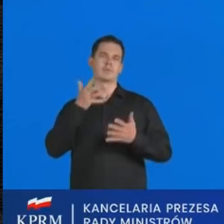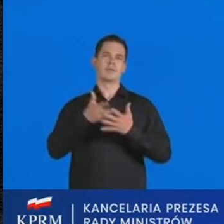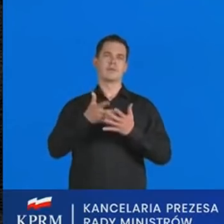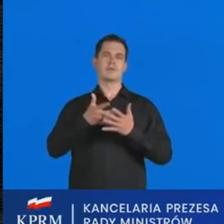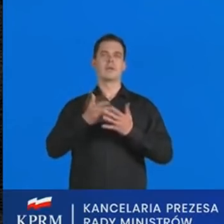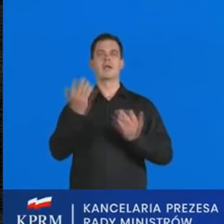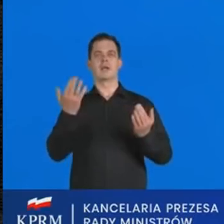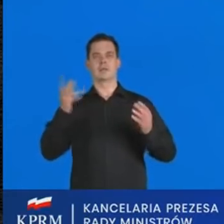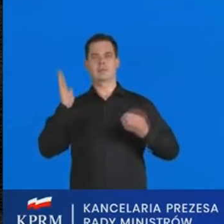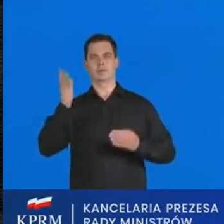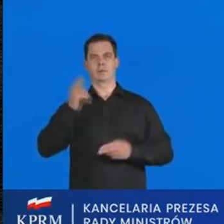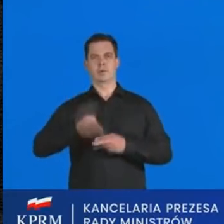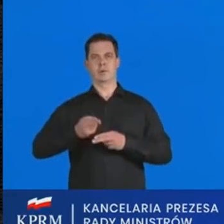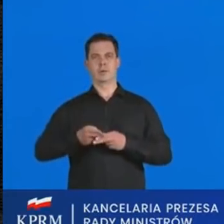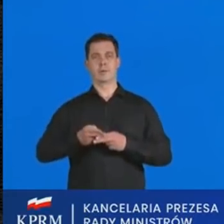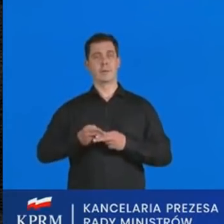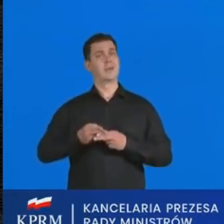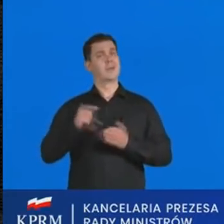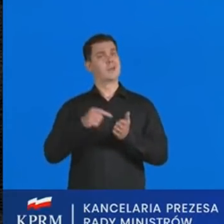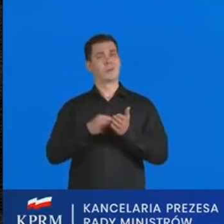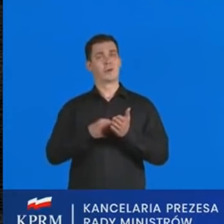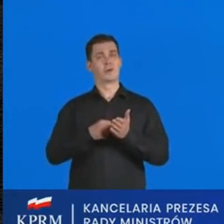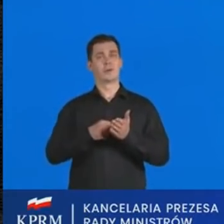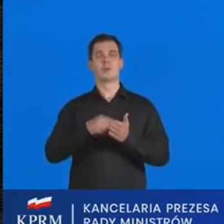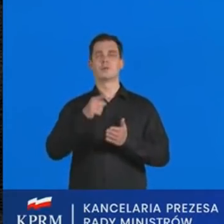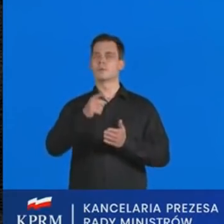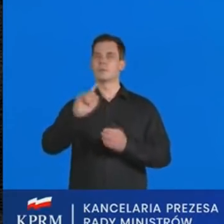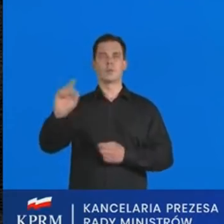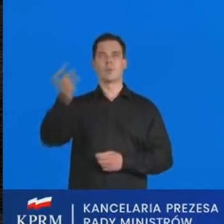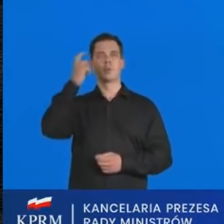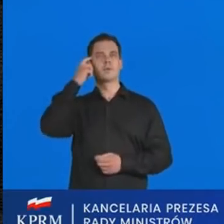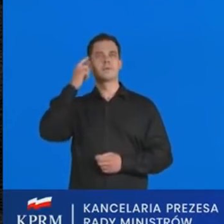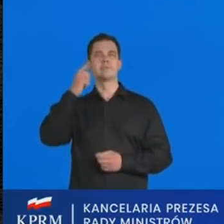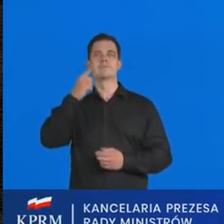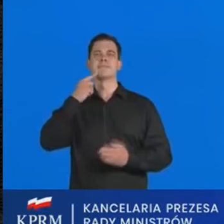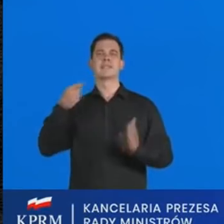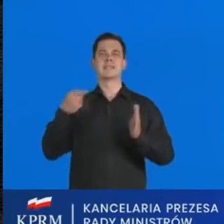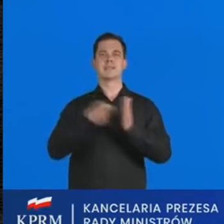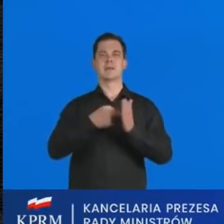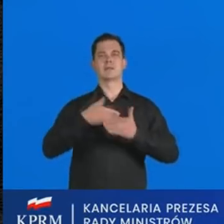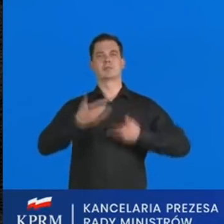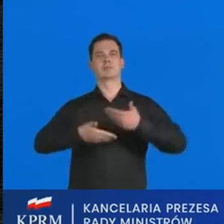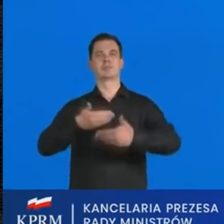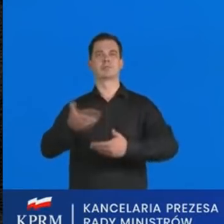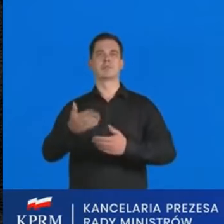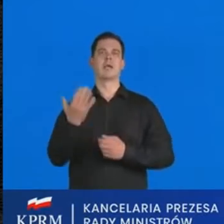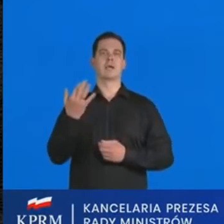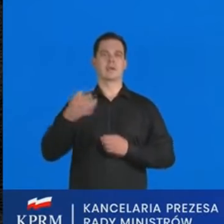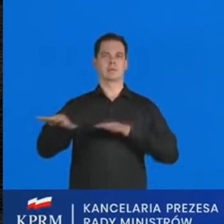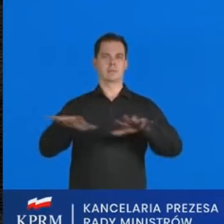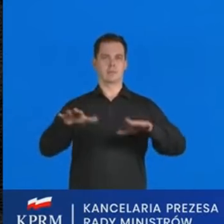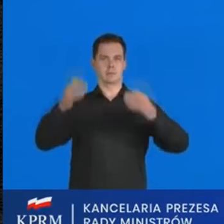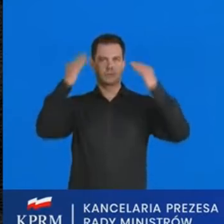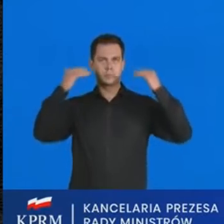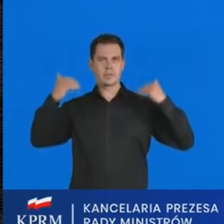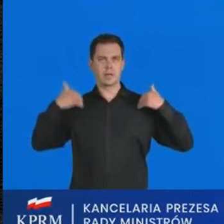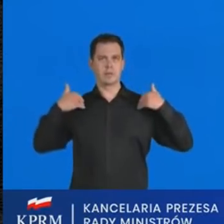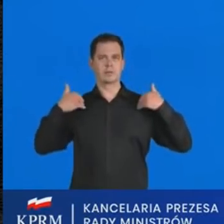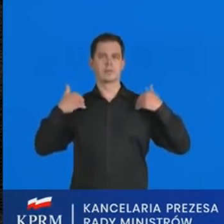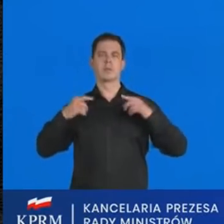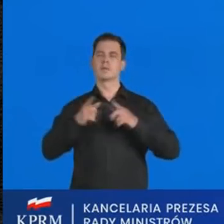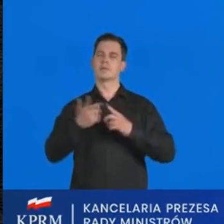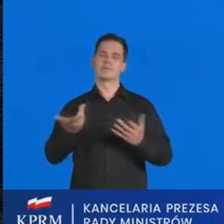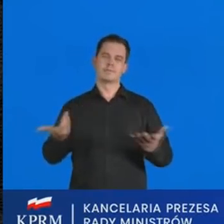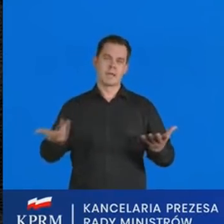zachorowań bo to ona jest tą główną determinacją potem liczby miejsc w szpitalach i tego